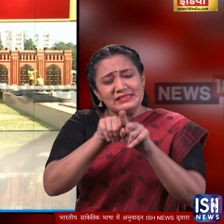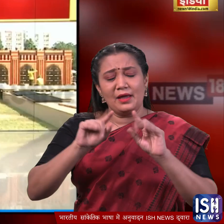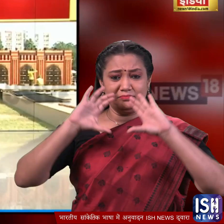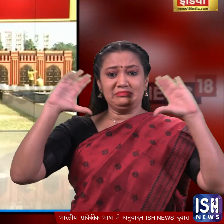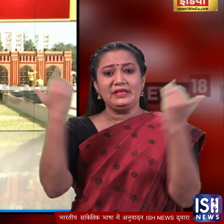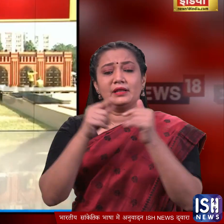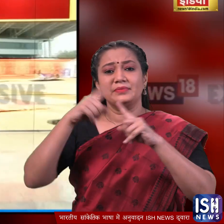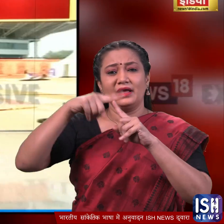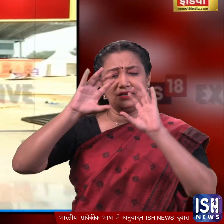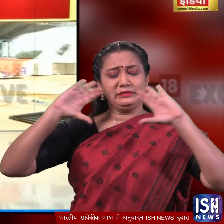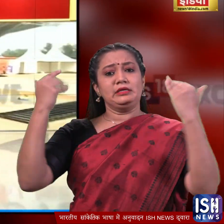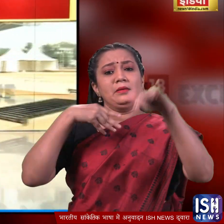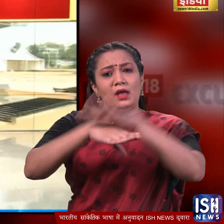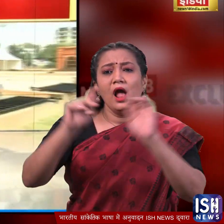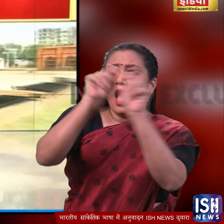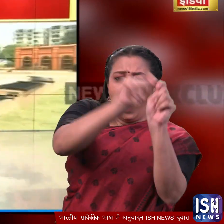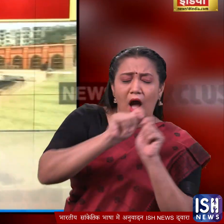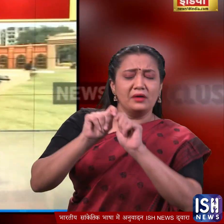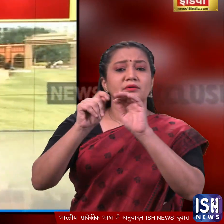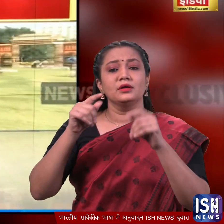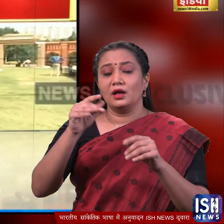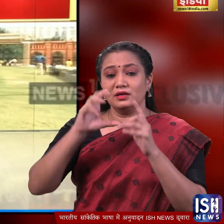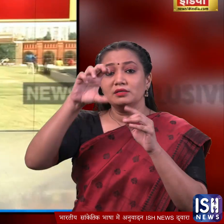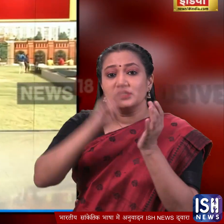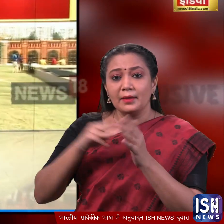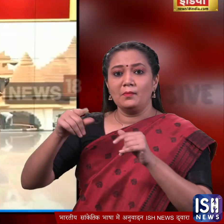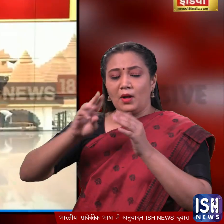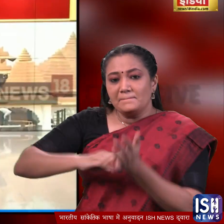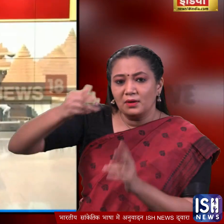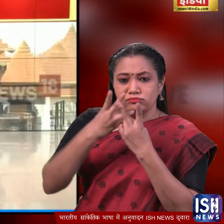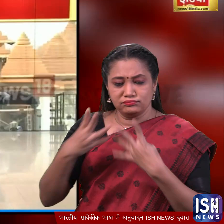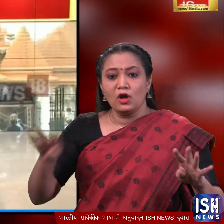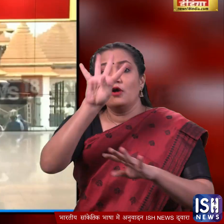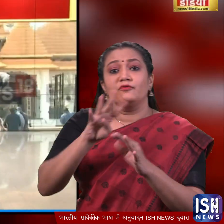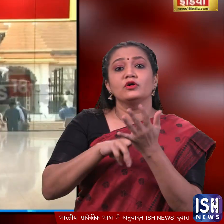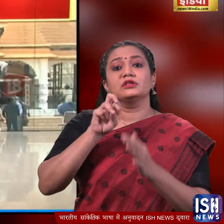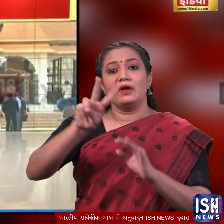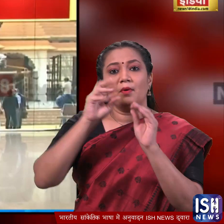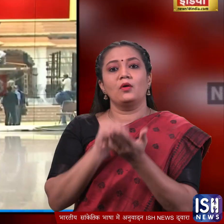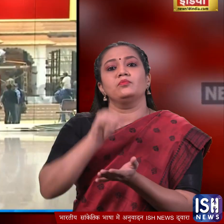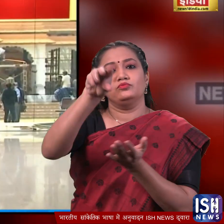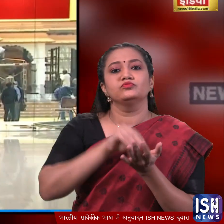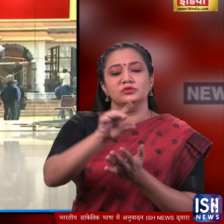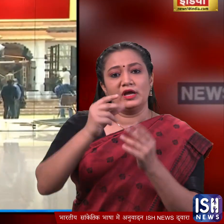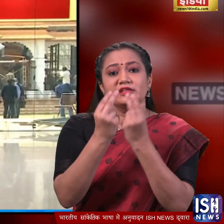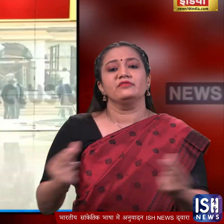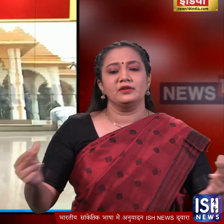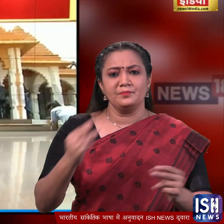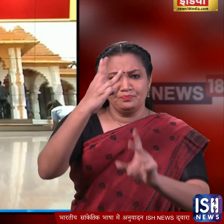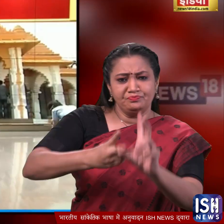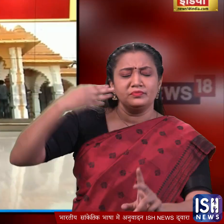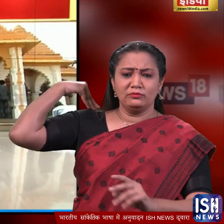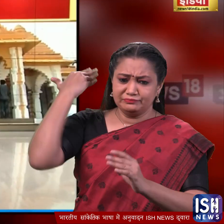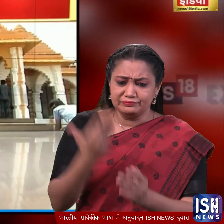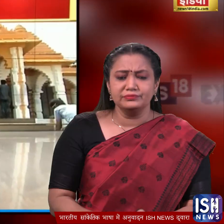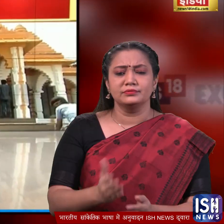त्यागराज स्टेडियम में बन रहा है, जिसमें मुख्यमंत्री अपने कैबिनेट के साथियों के साथ 4 नवंबर को दिवाली की पूजा करेंगे। पिछले 3